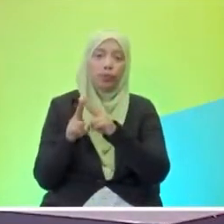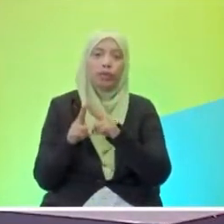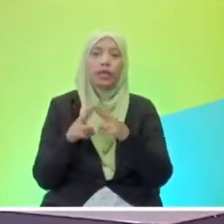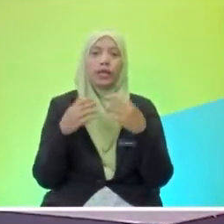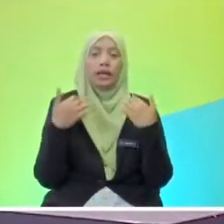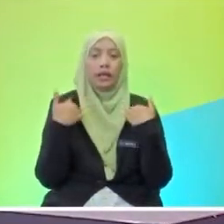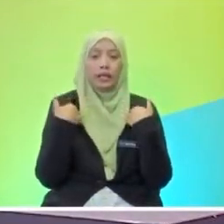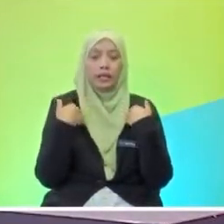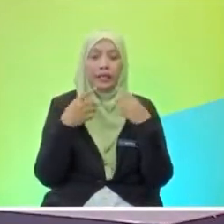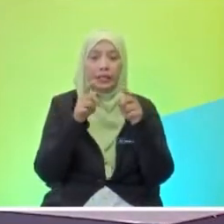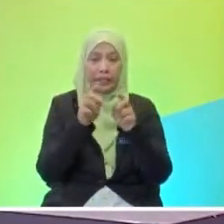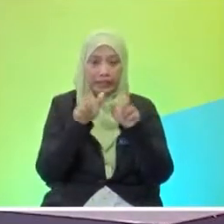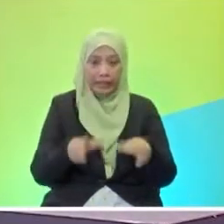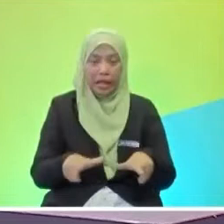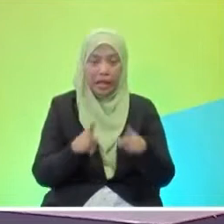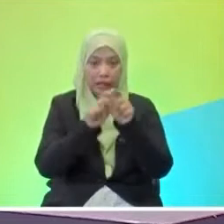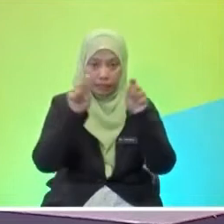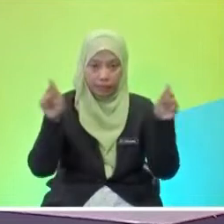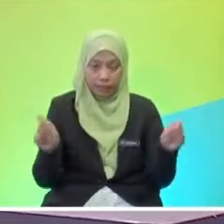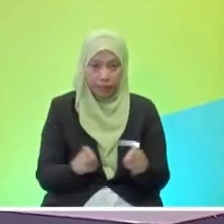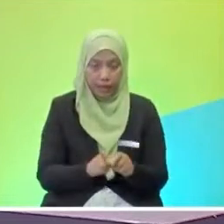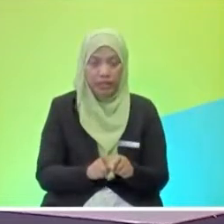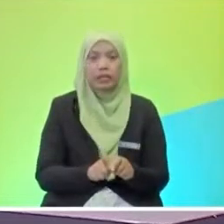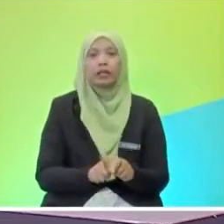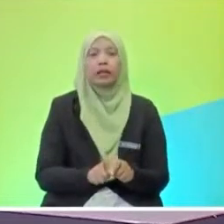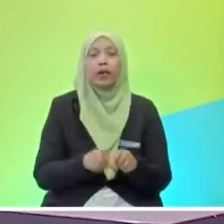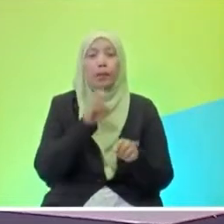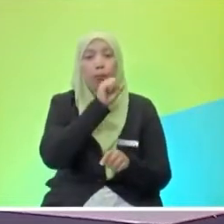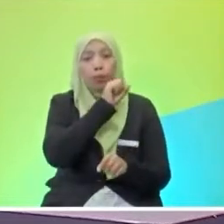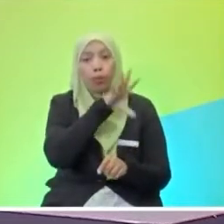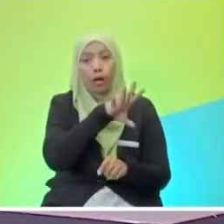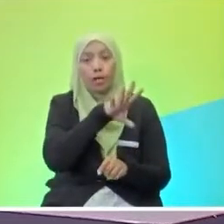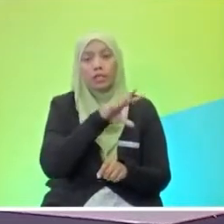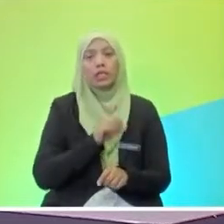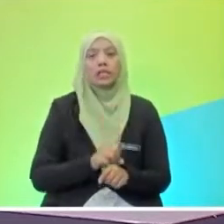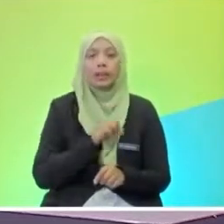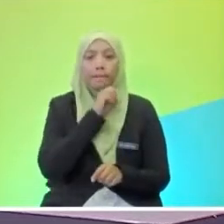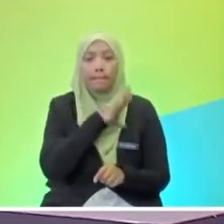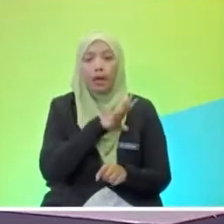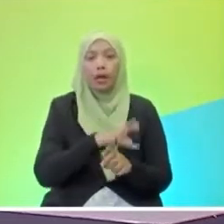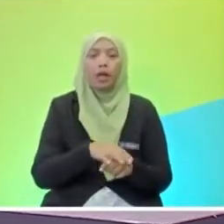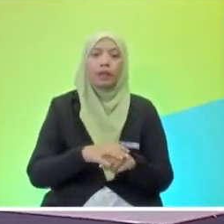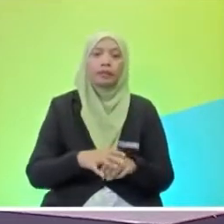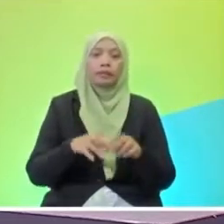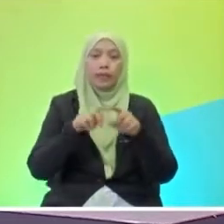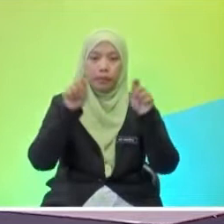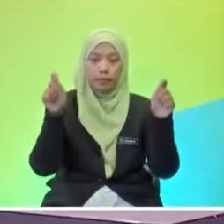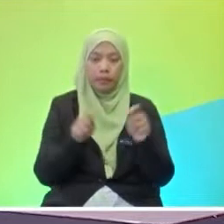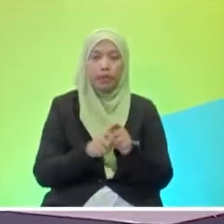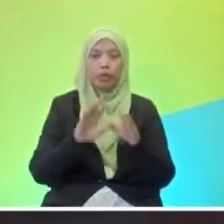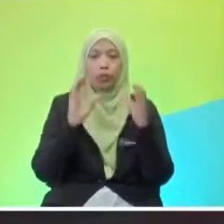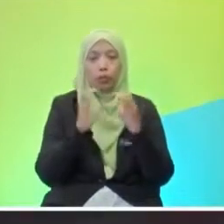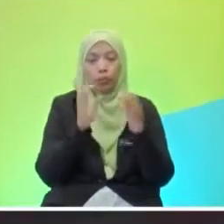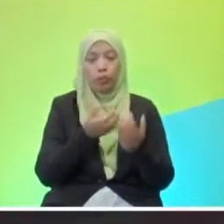di Tanah Lot Oke jadi dia ada satu tempat buang sampah dikumpul-kumpul dibuang baca kalau di